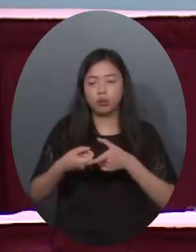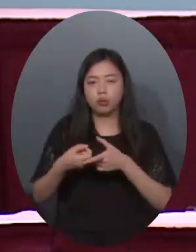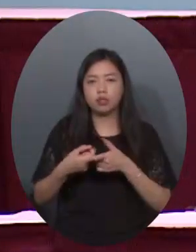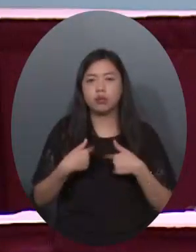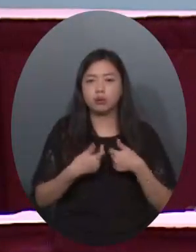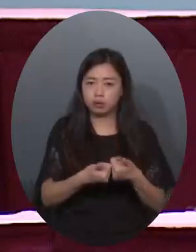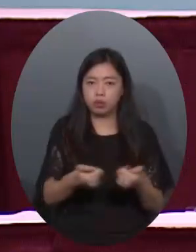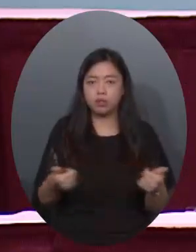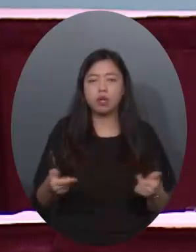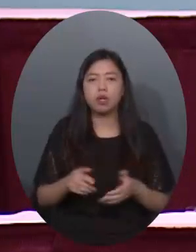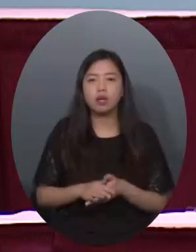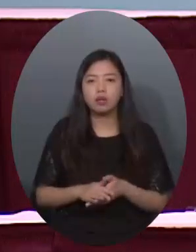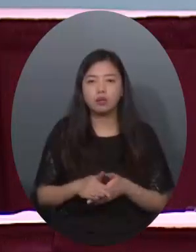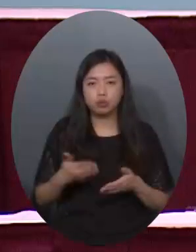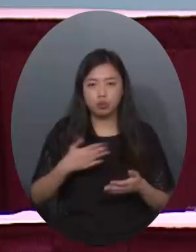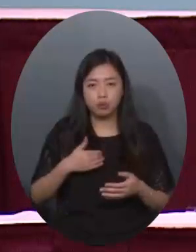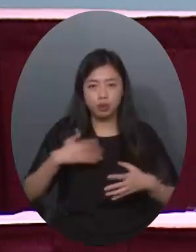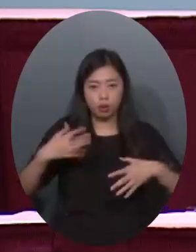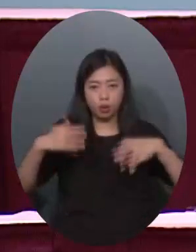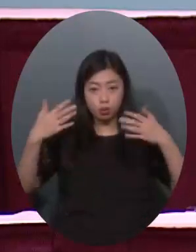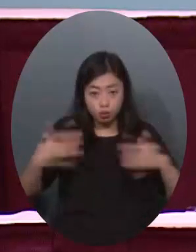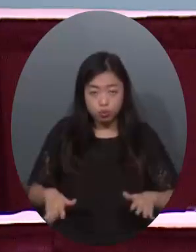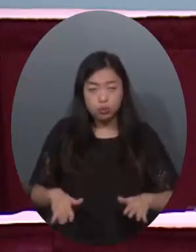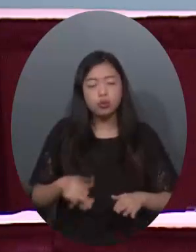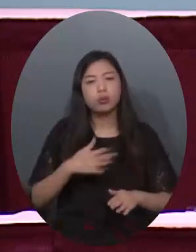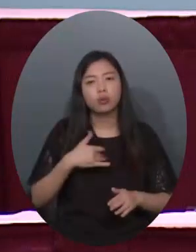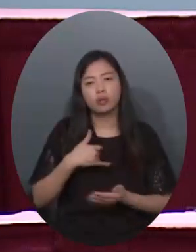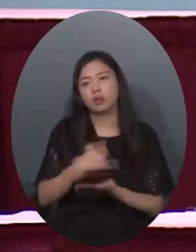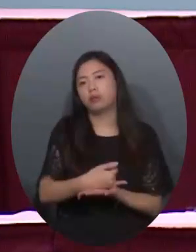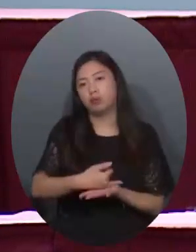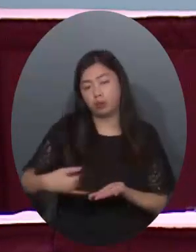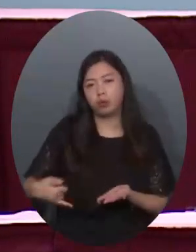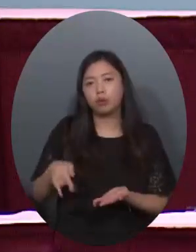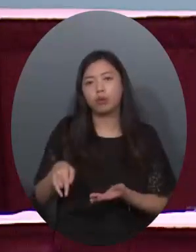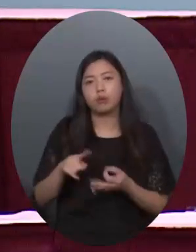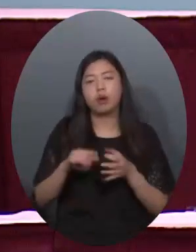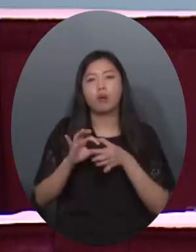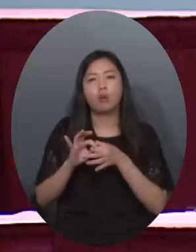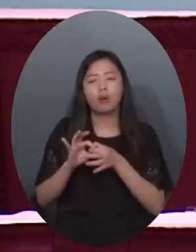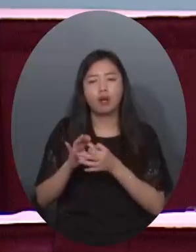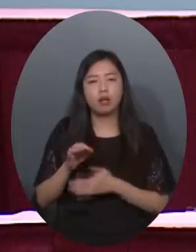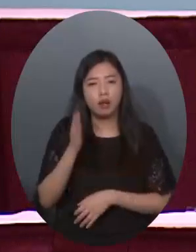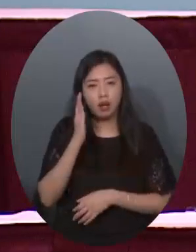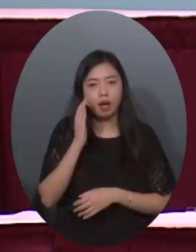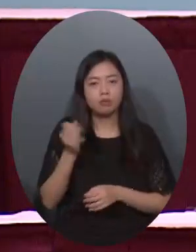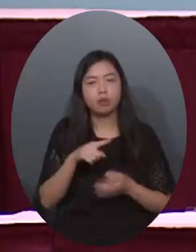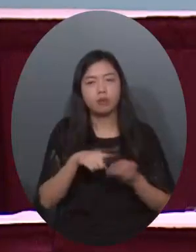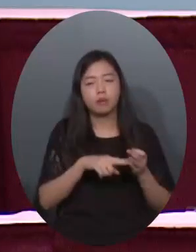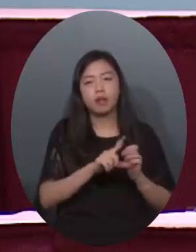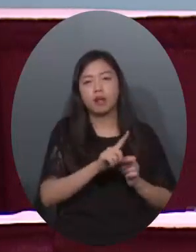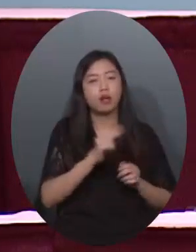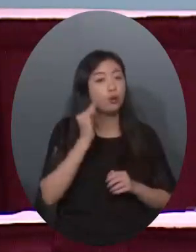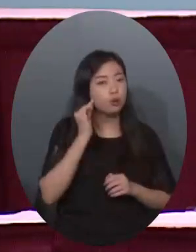謝將會在本會議結束後便退任董事局的關玉才先生及李李嘉麗女